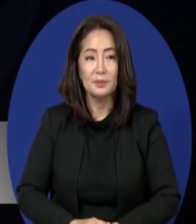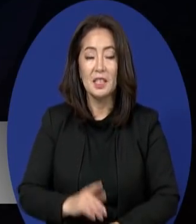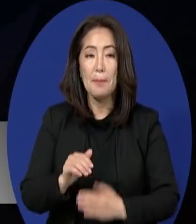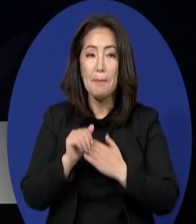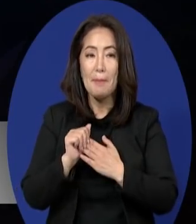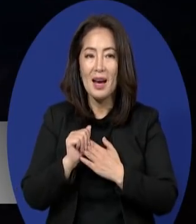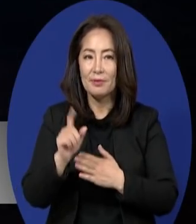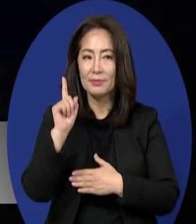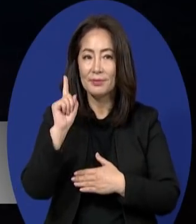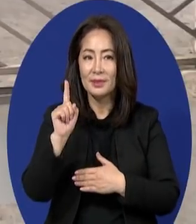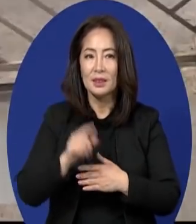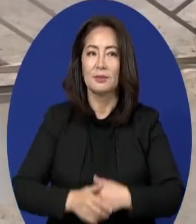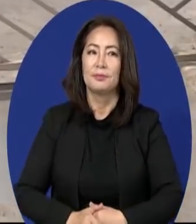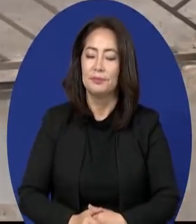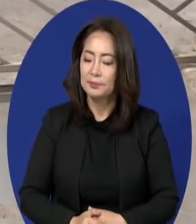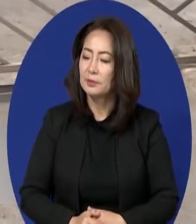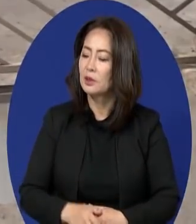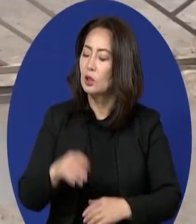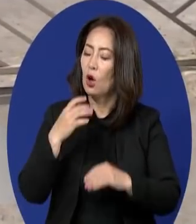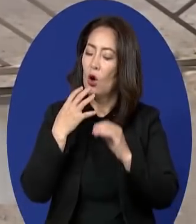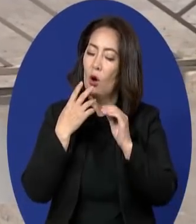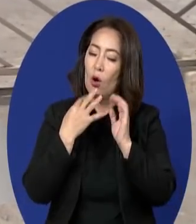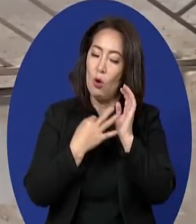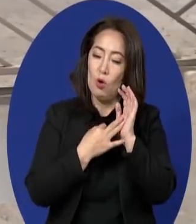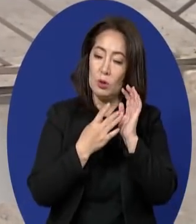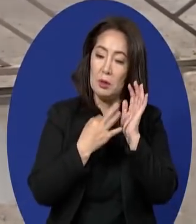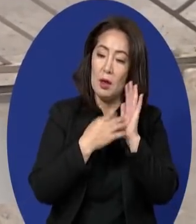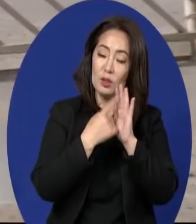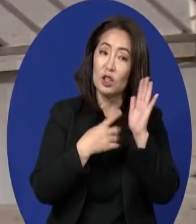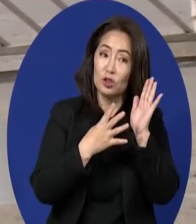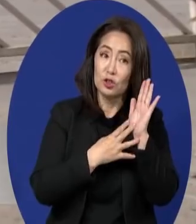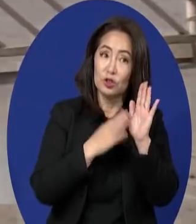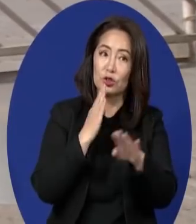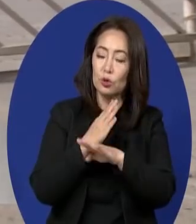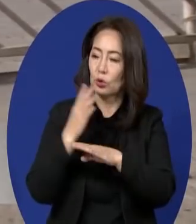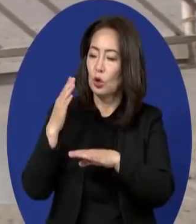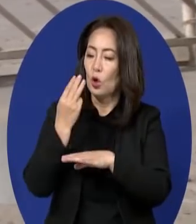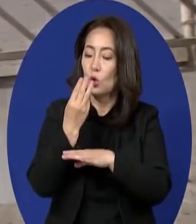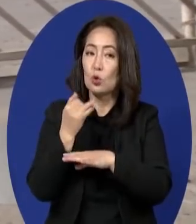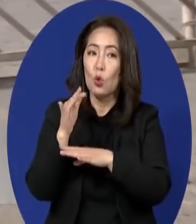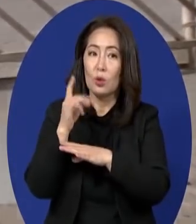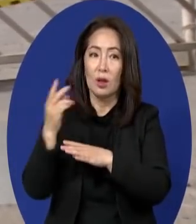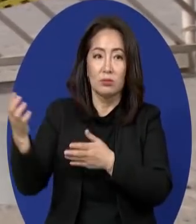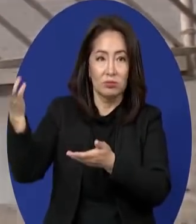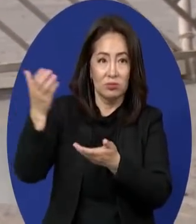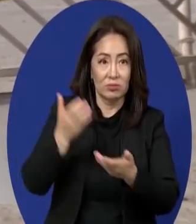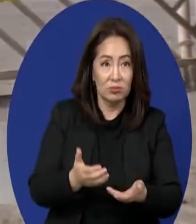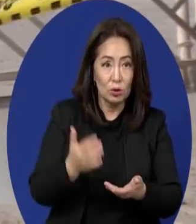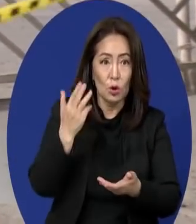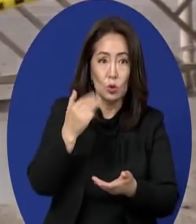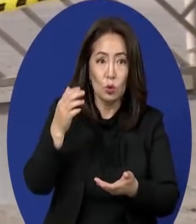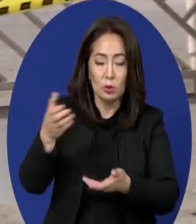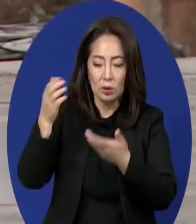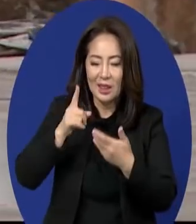Баримт 1. Монгол улсын иргэн 2021 оны 8-р сарын 9-ний өдөр Өмнөд Африкаас улс хоорондын шуудан илгээмж ашиглан 1 кг мансууруулах бодис